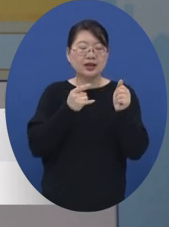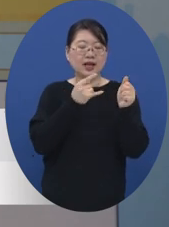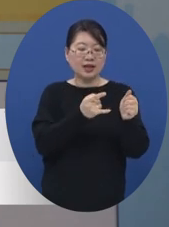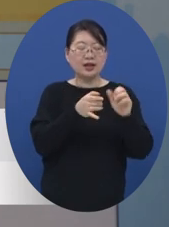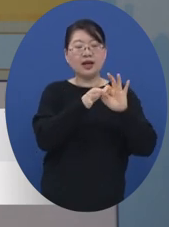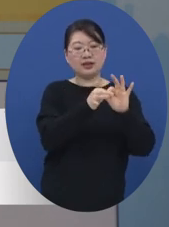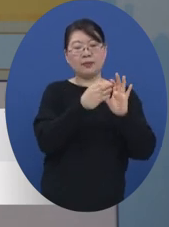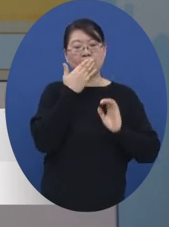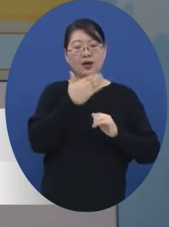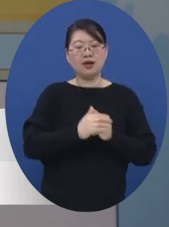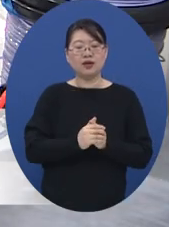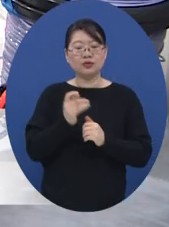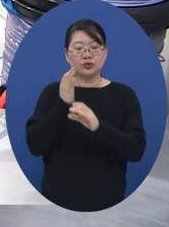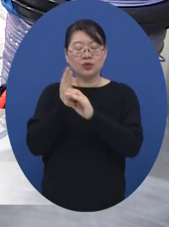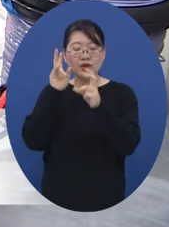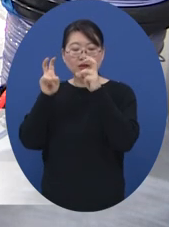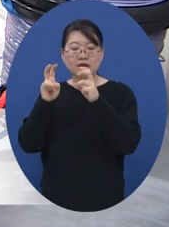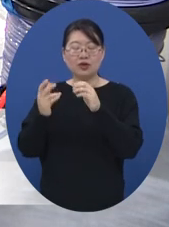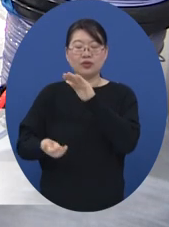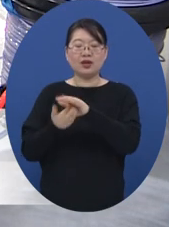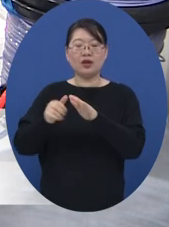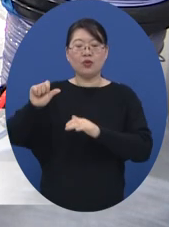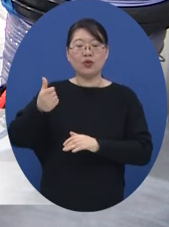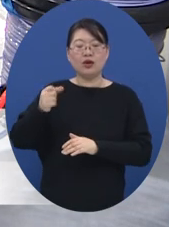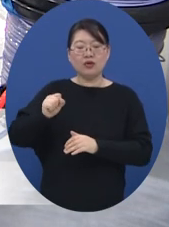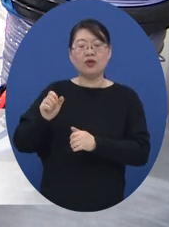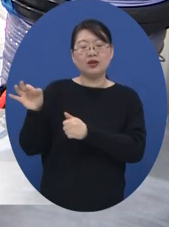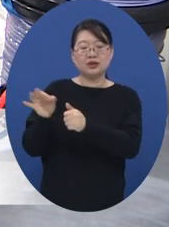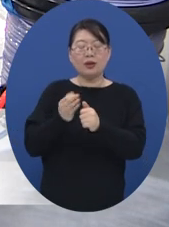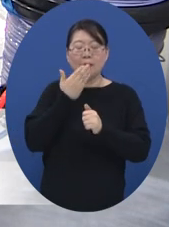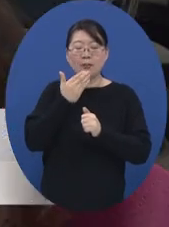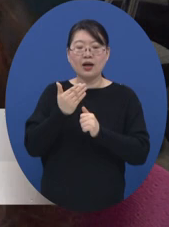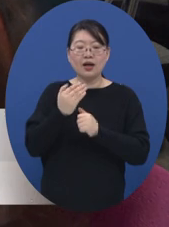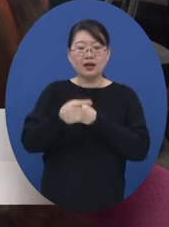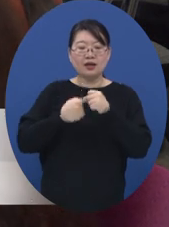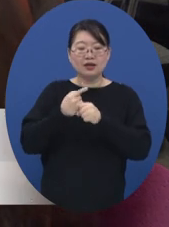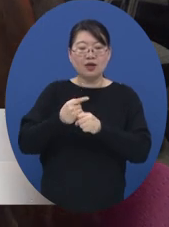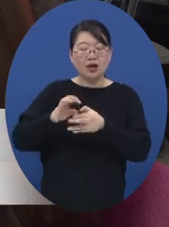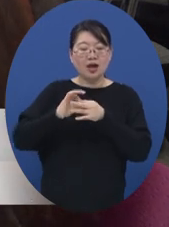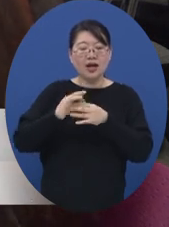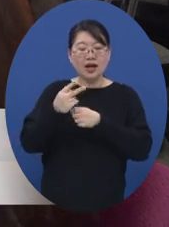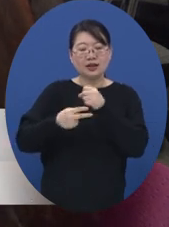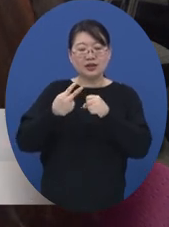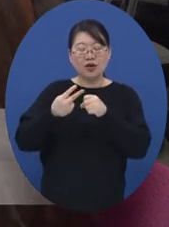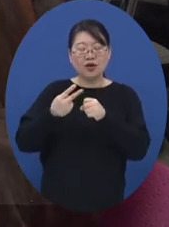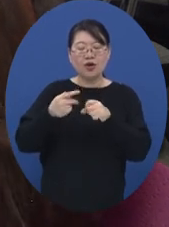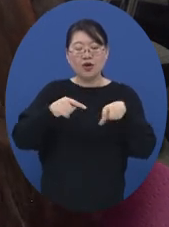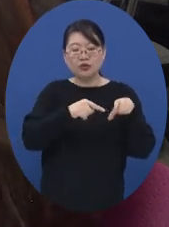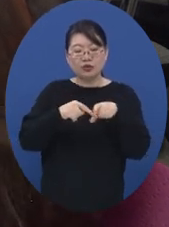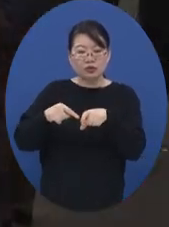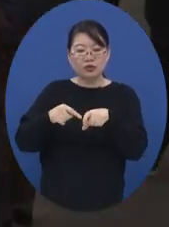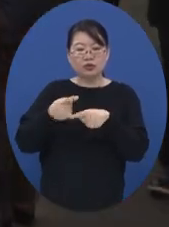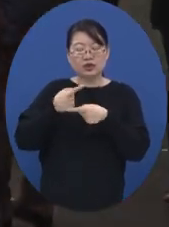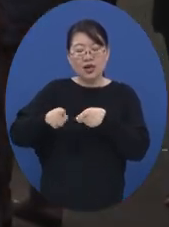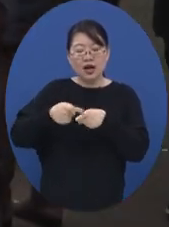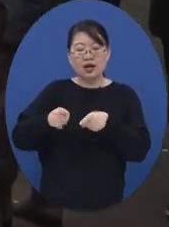소상공인입니다. 중소기업은 최대 5억 원을 지원받을 수 있고 1년 거치 2년 균등분할 상환